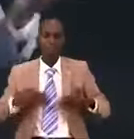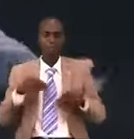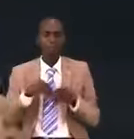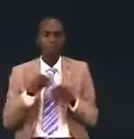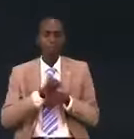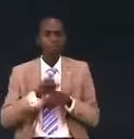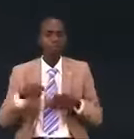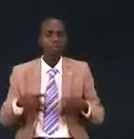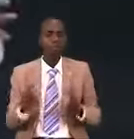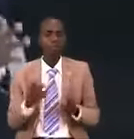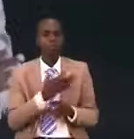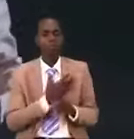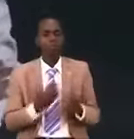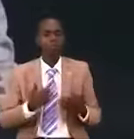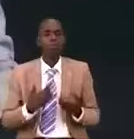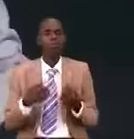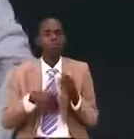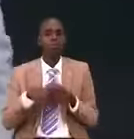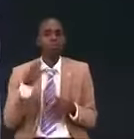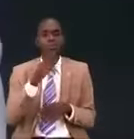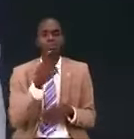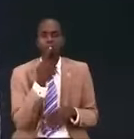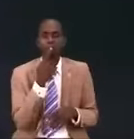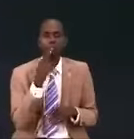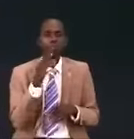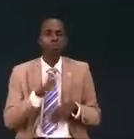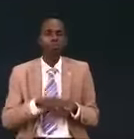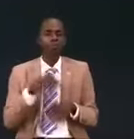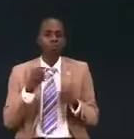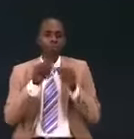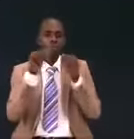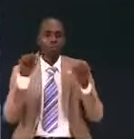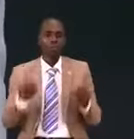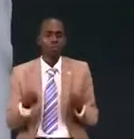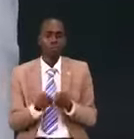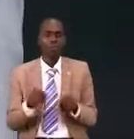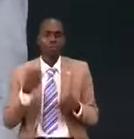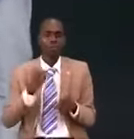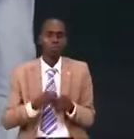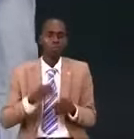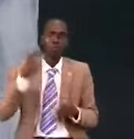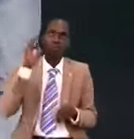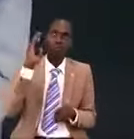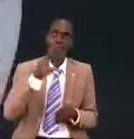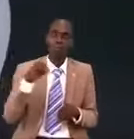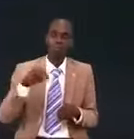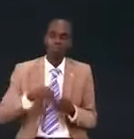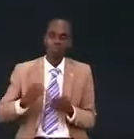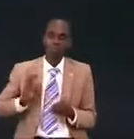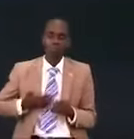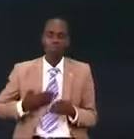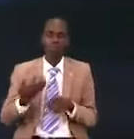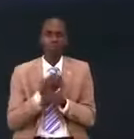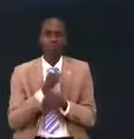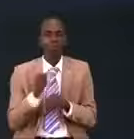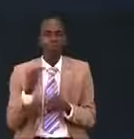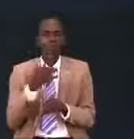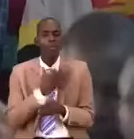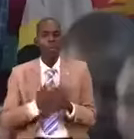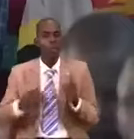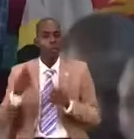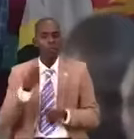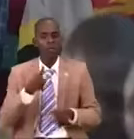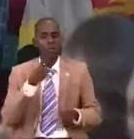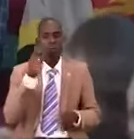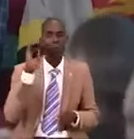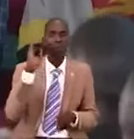prédication dans le gain des armes et maintenant ceux à qui tu prêches leur vie ont été transformés pour le meilleur bon succès